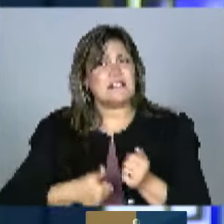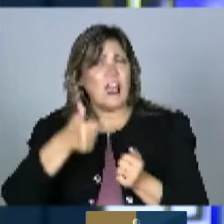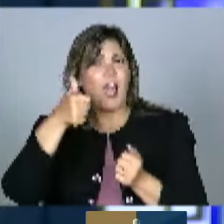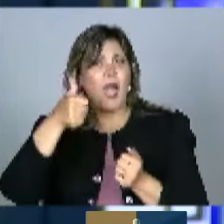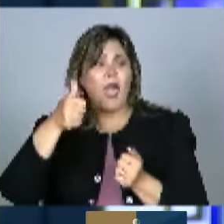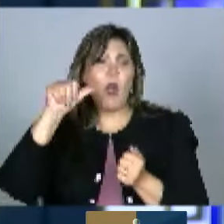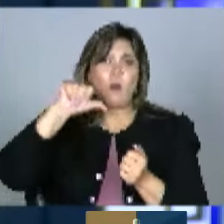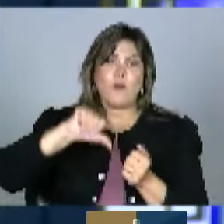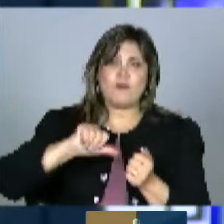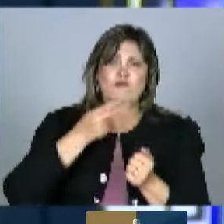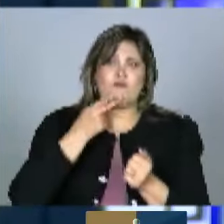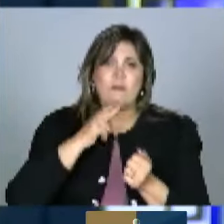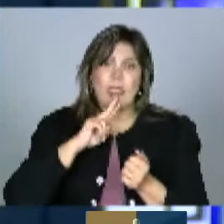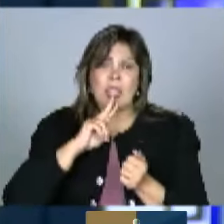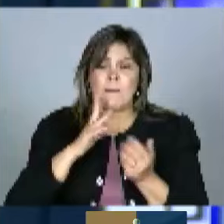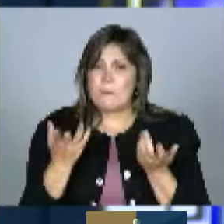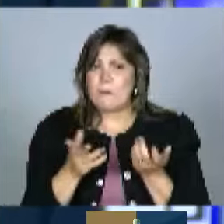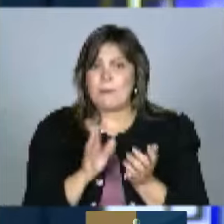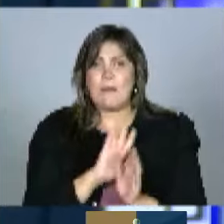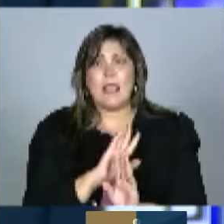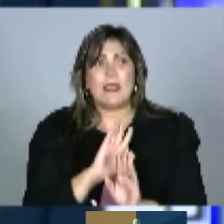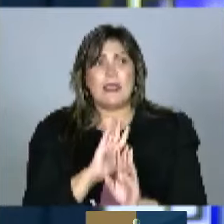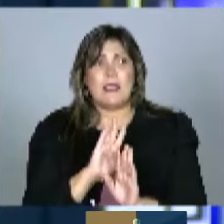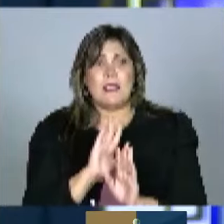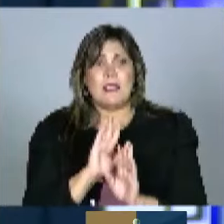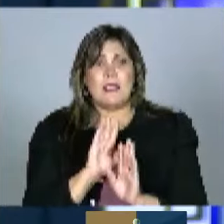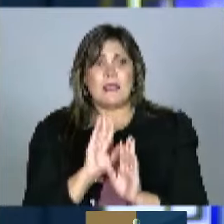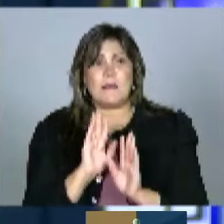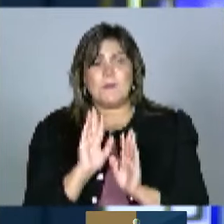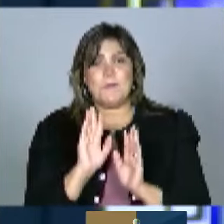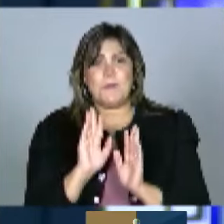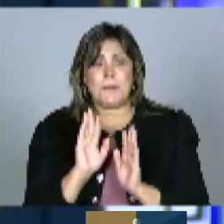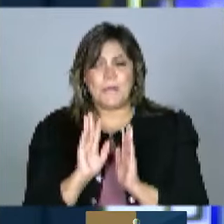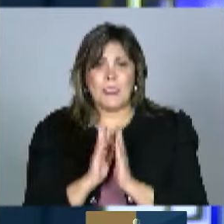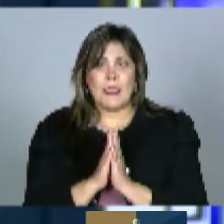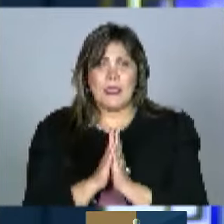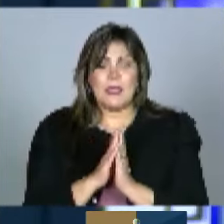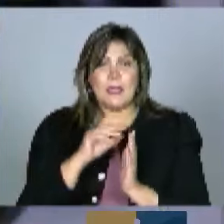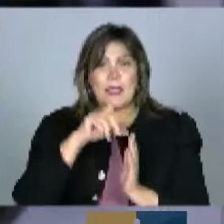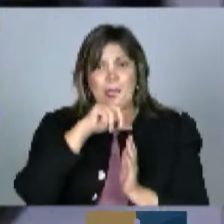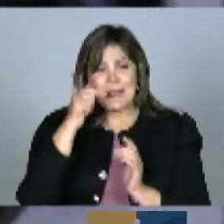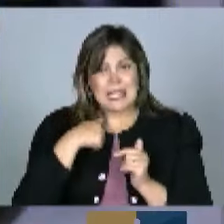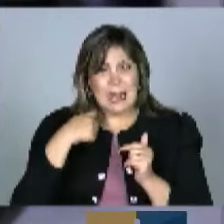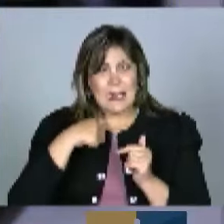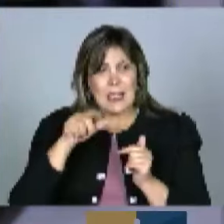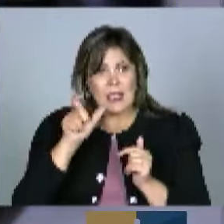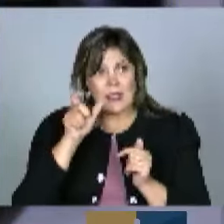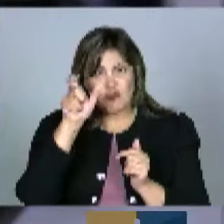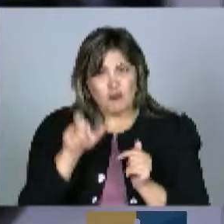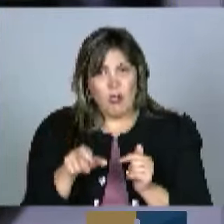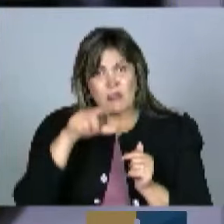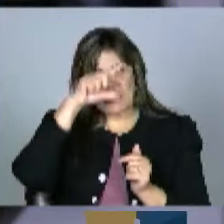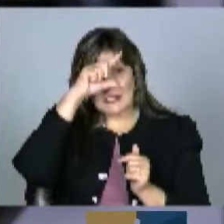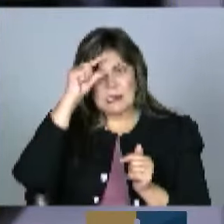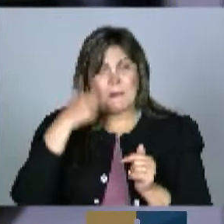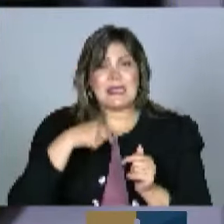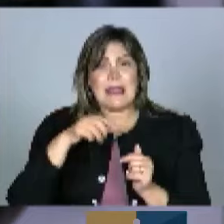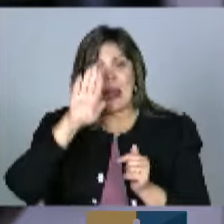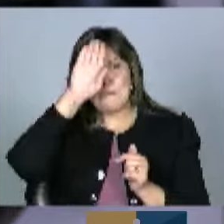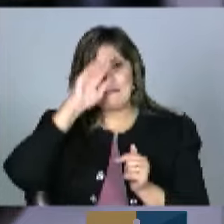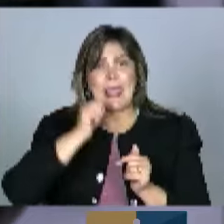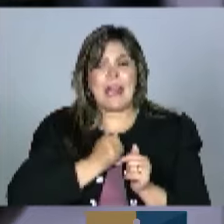باطل العقد ده هو ما ممكن يا فندم هنا واقفه مالك ولا مش مالك واقفه برض يعني انا دلوقتي مثلا مالك وقدمت